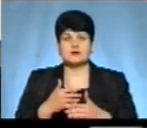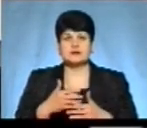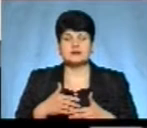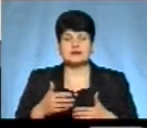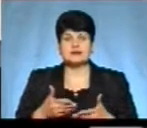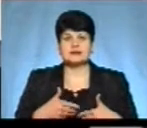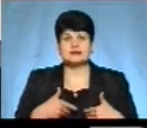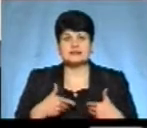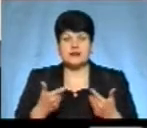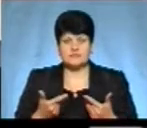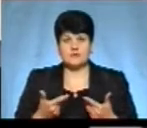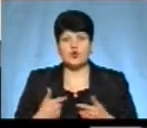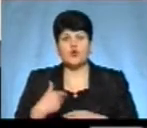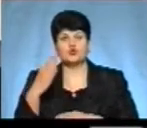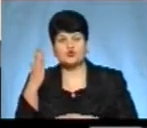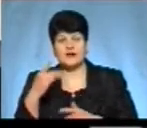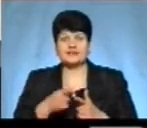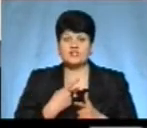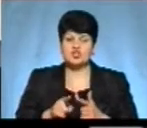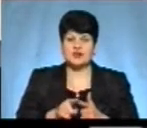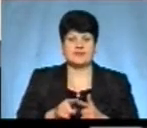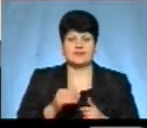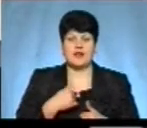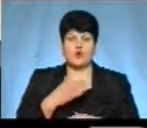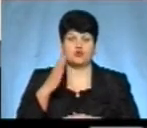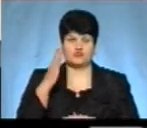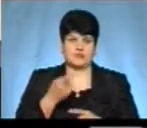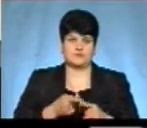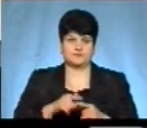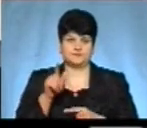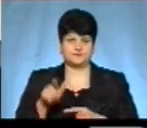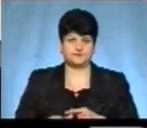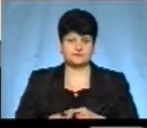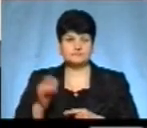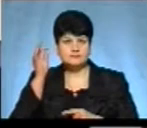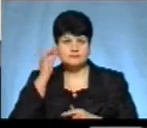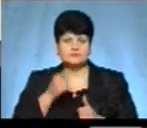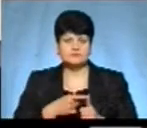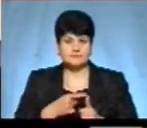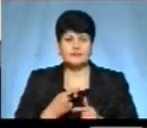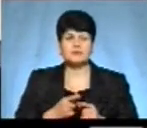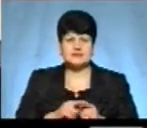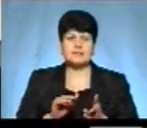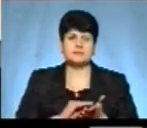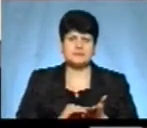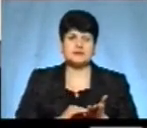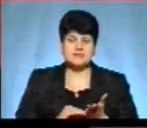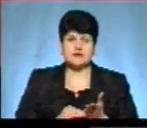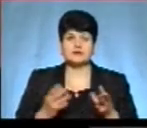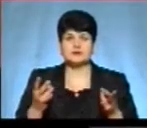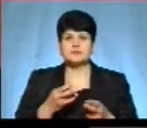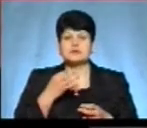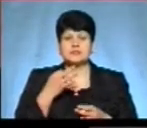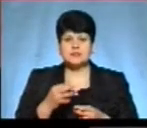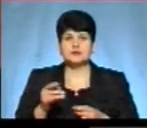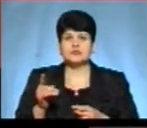за чи не голосувати за певного кандидата або згадування його імені. Звичайно, що ми про це також писали. Треба сказати, що,